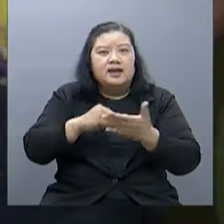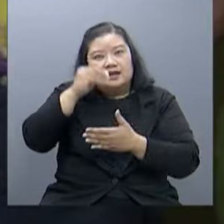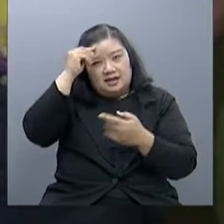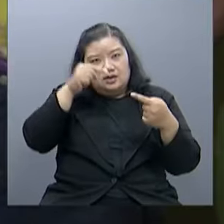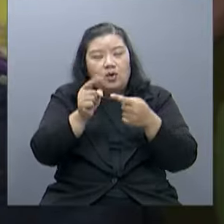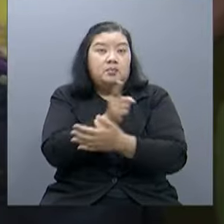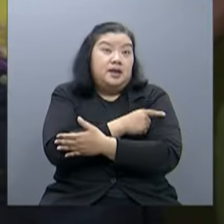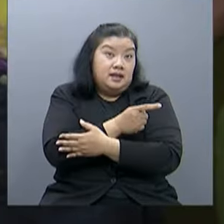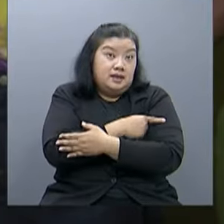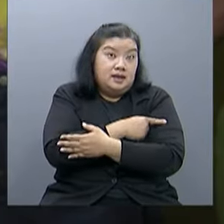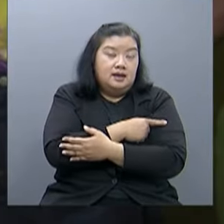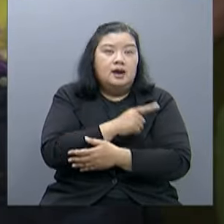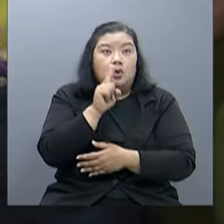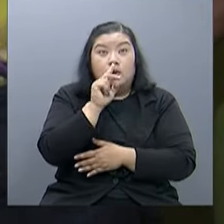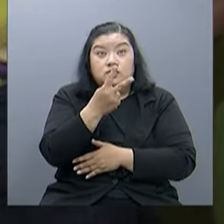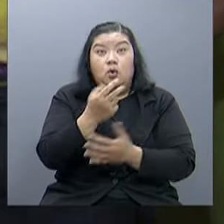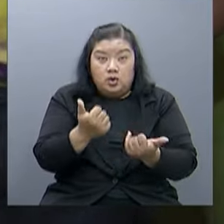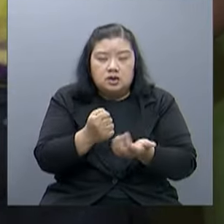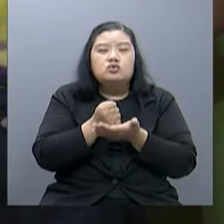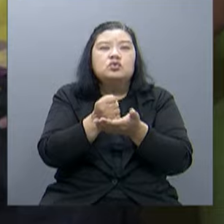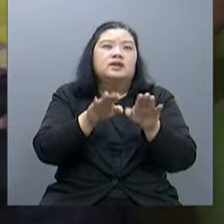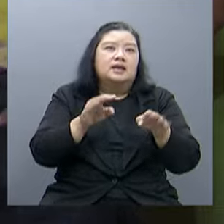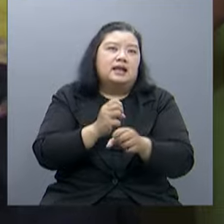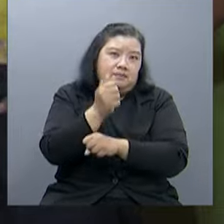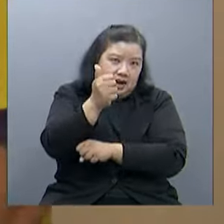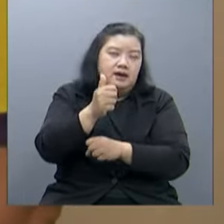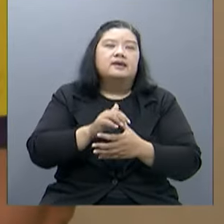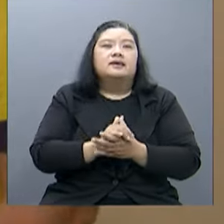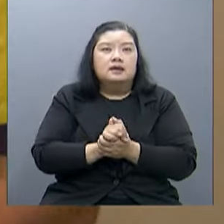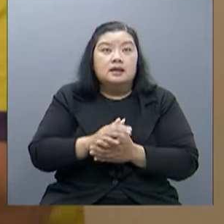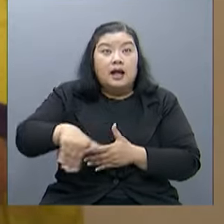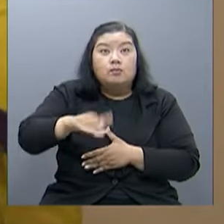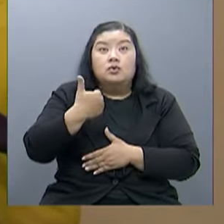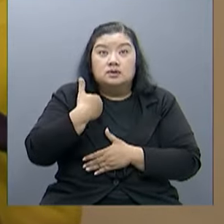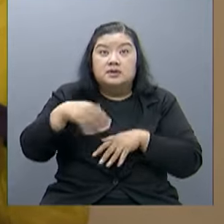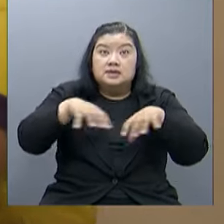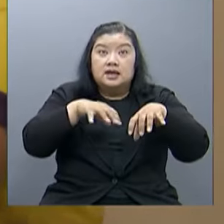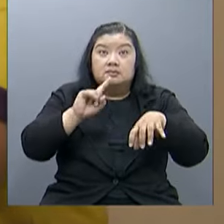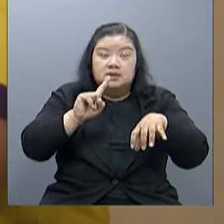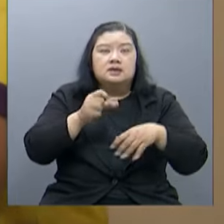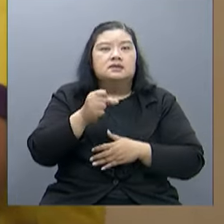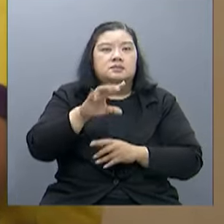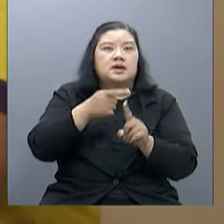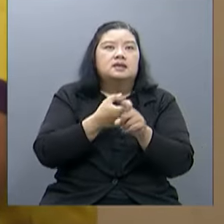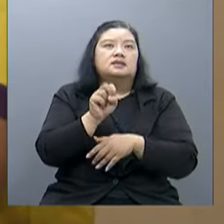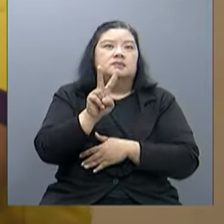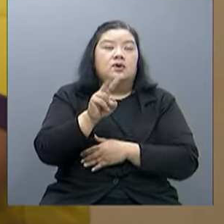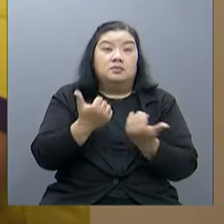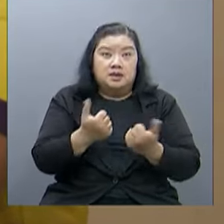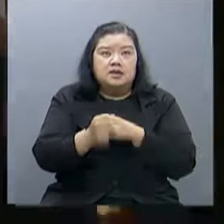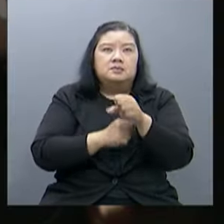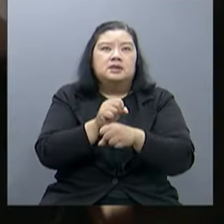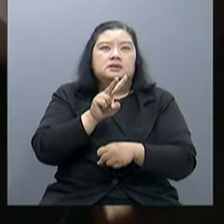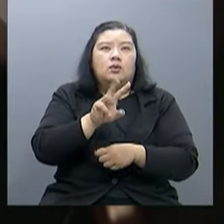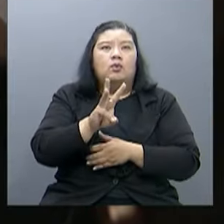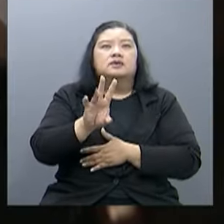ค่ะสารฝันน้องคนดีเรียนถึงปริญญาตรีได้ทุกคนเลยนะคะซึ่งงานจะจัดขึ้นในวันที่15ธันวาคม2567นี้เ